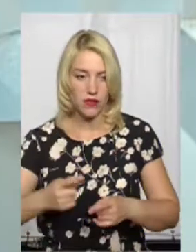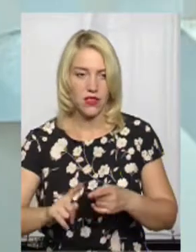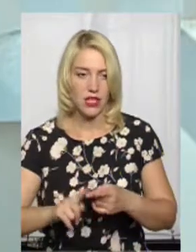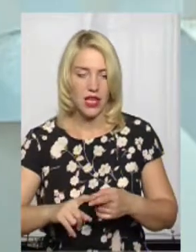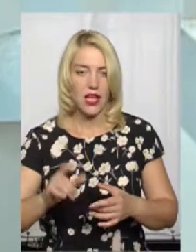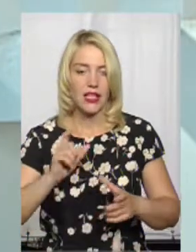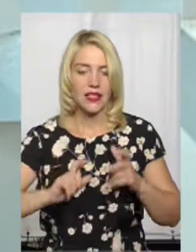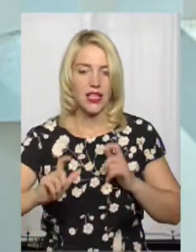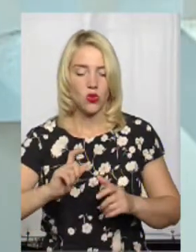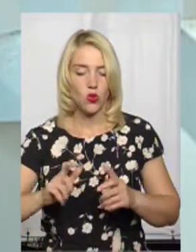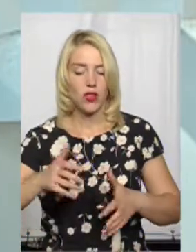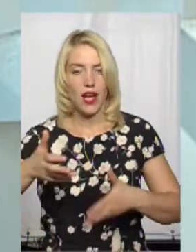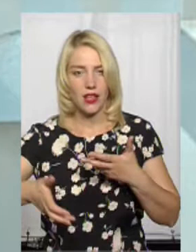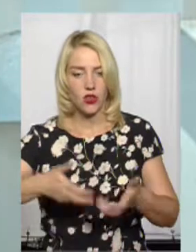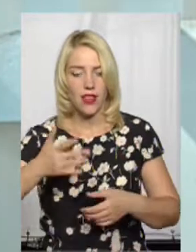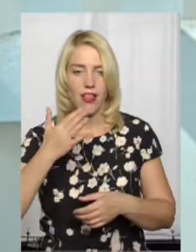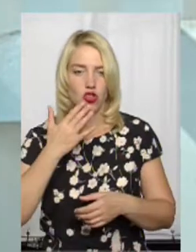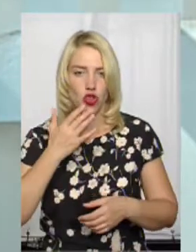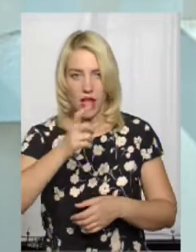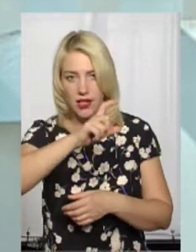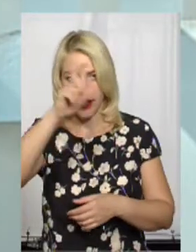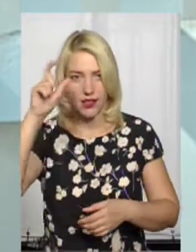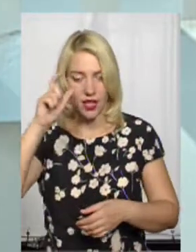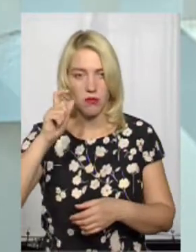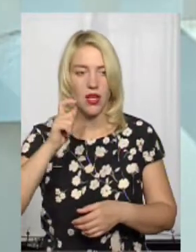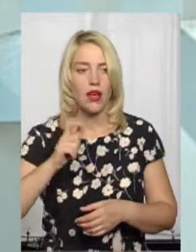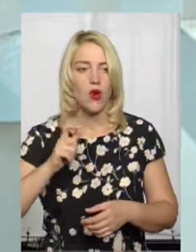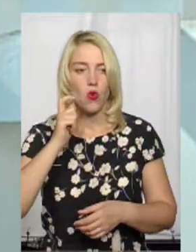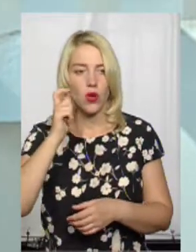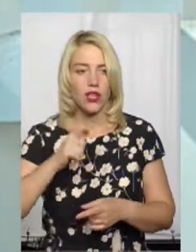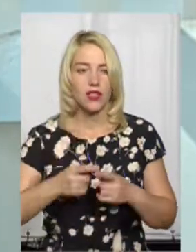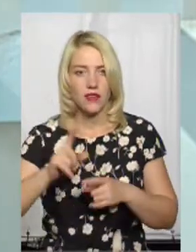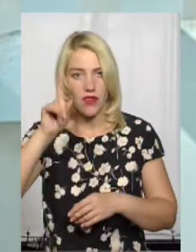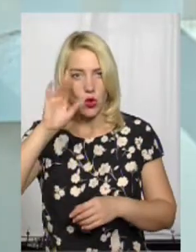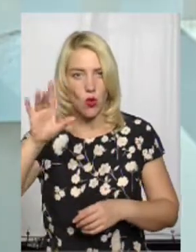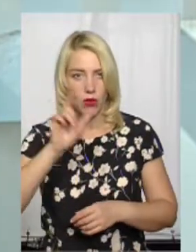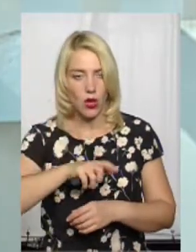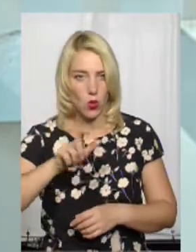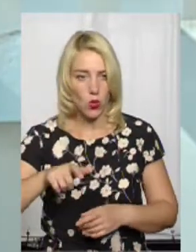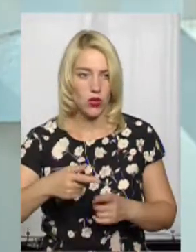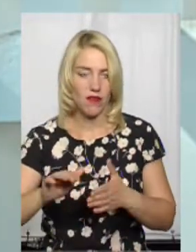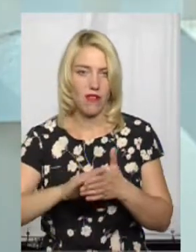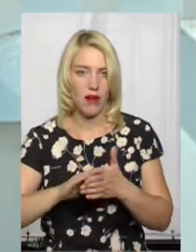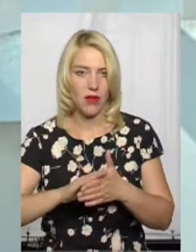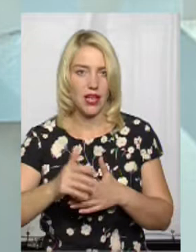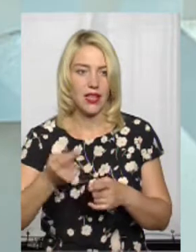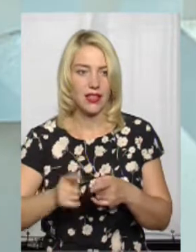з Інституту археології Національної академії наук України. Відомі люди. Ось, фамілії